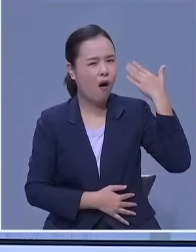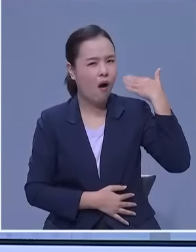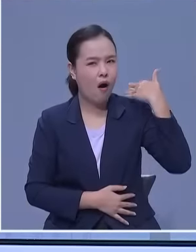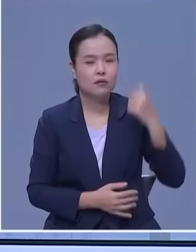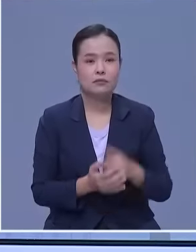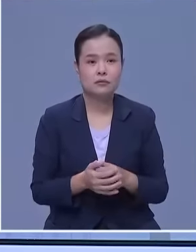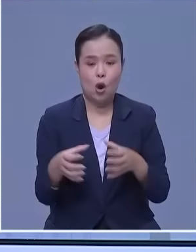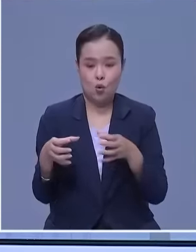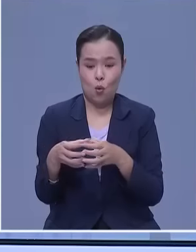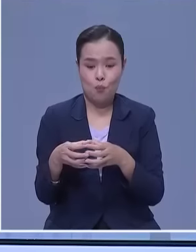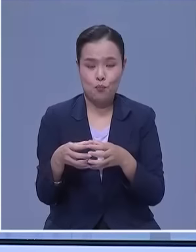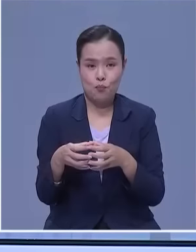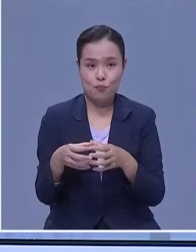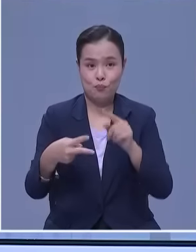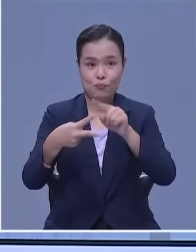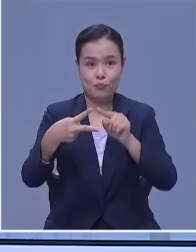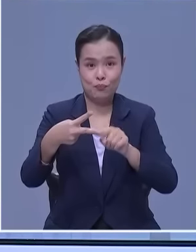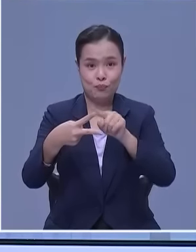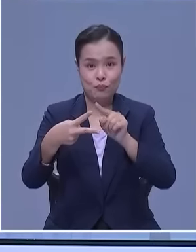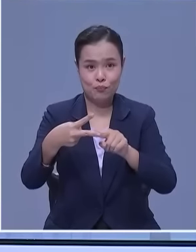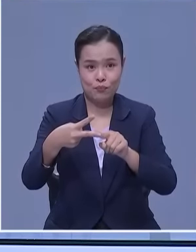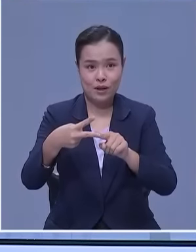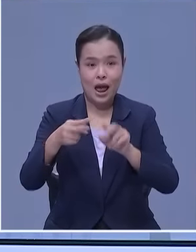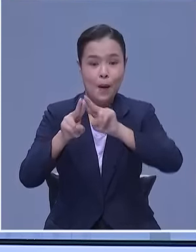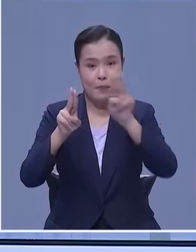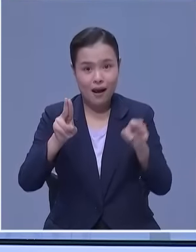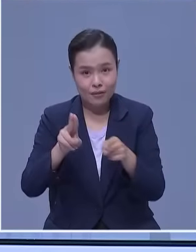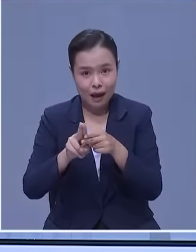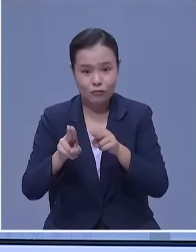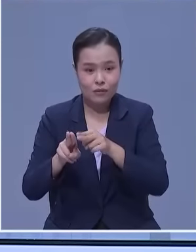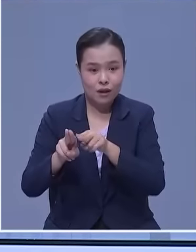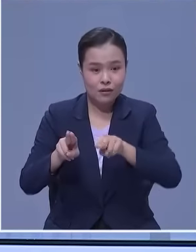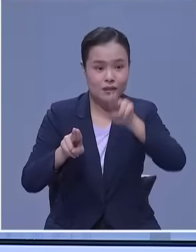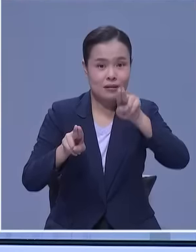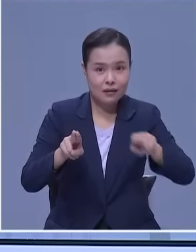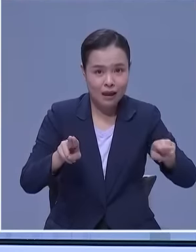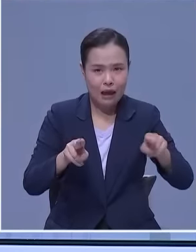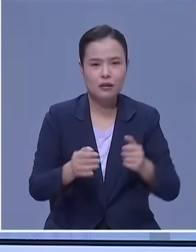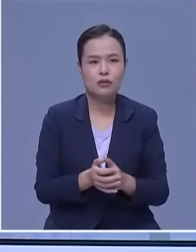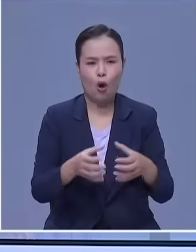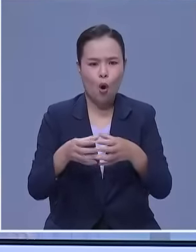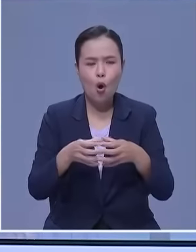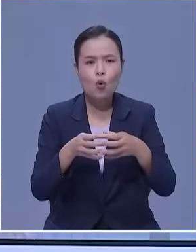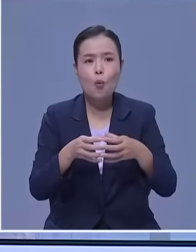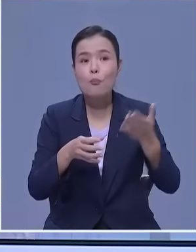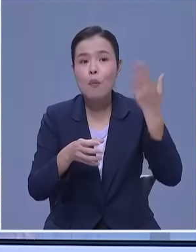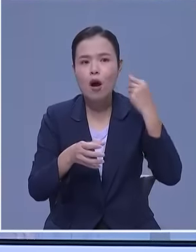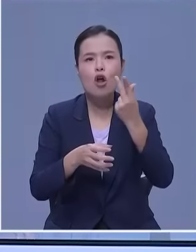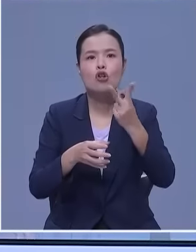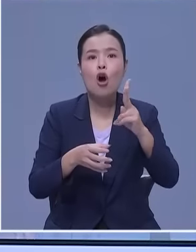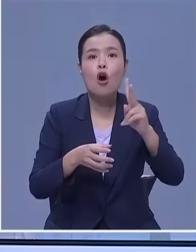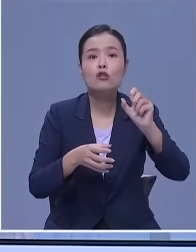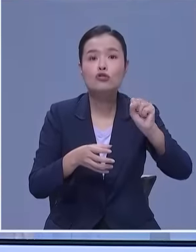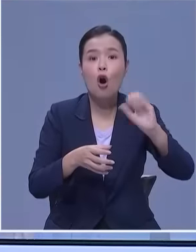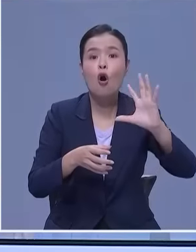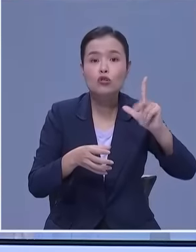าสองพักนี้คือพลังประชารัฐกับรวมไทยสร้างชาติอ่ะเป็นพักเฉพาะกิจอ่ะเป็นมรดกจากคสช.อ่ ะ เพราะฉะ